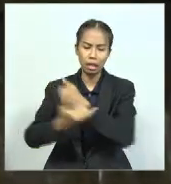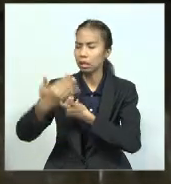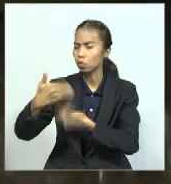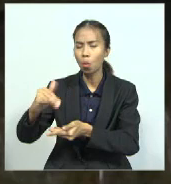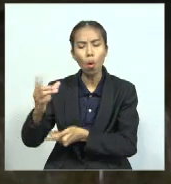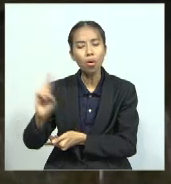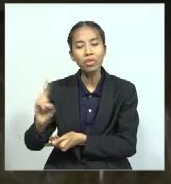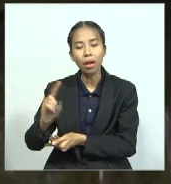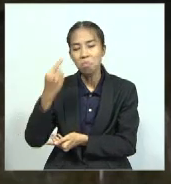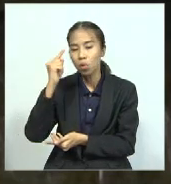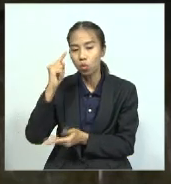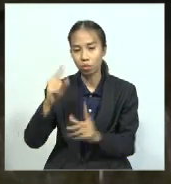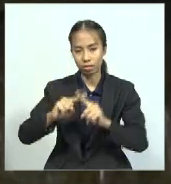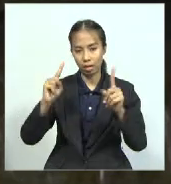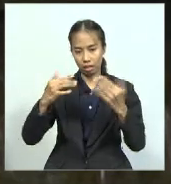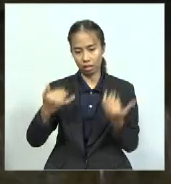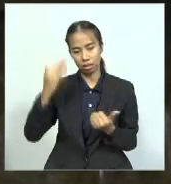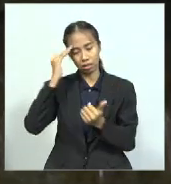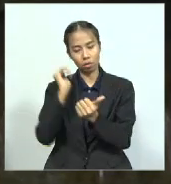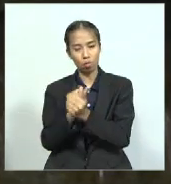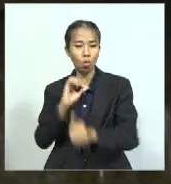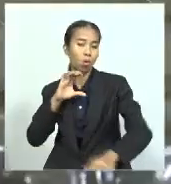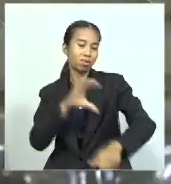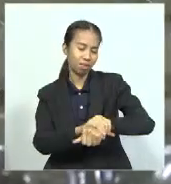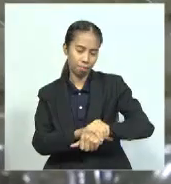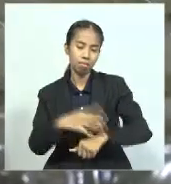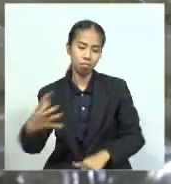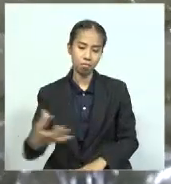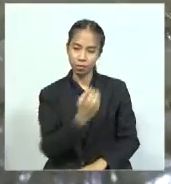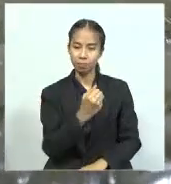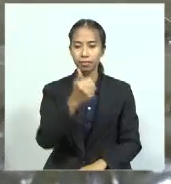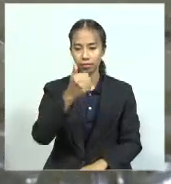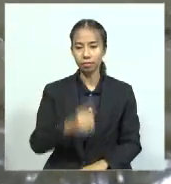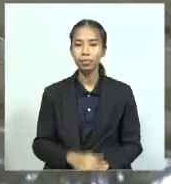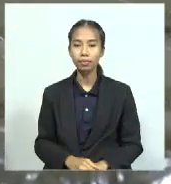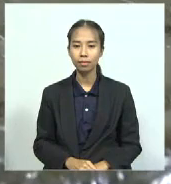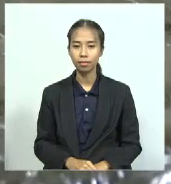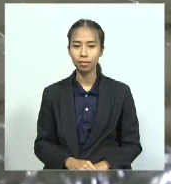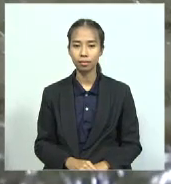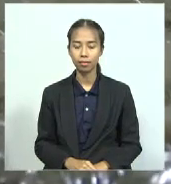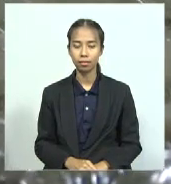น่นอนแต่สุดท้ายก็ถูกเจ้าหน้าที่เข้าปราบปรามแล้วก็ทลายอายัดของกลางไว้ได้ค่ะ